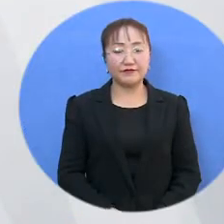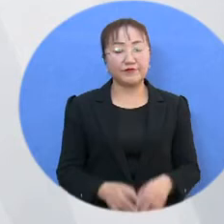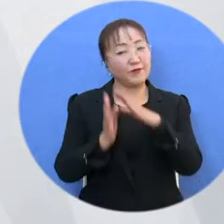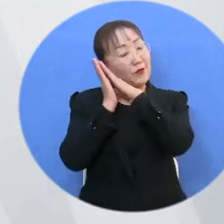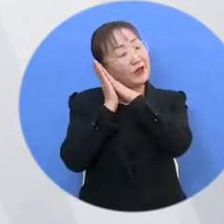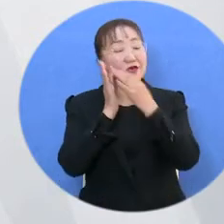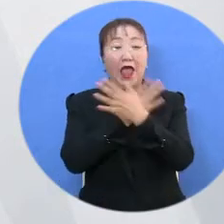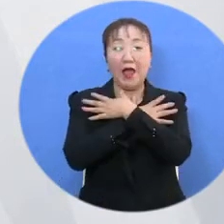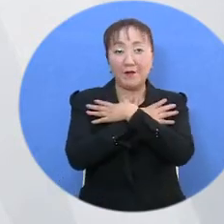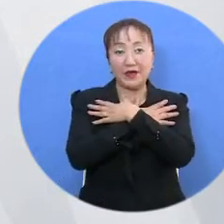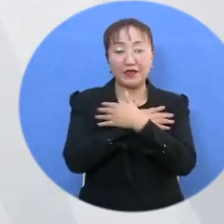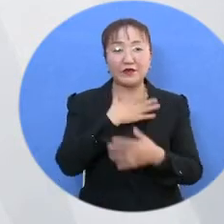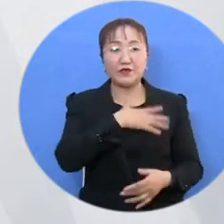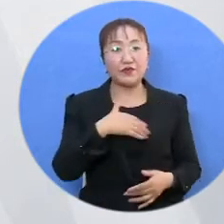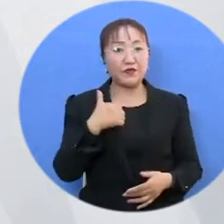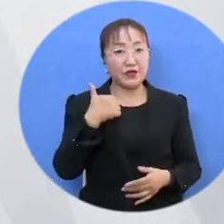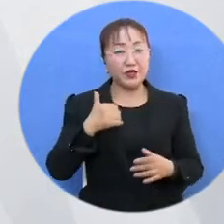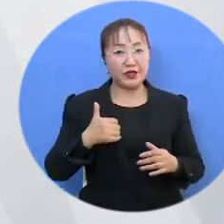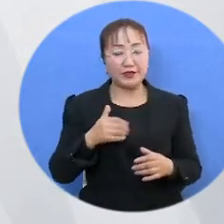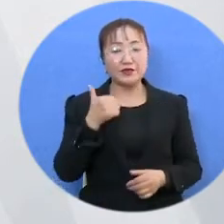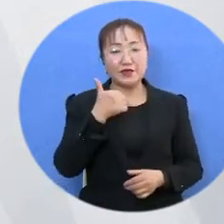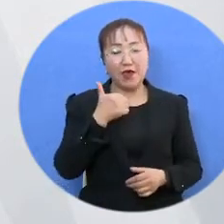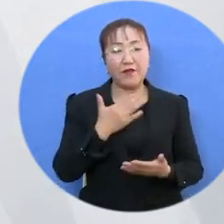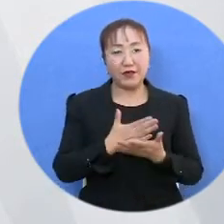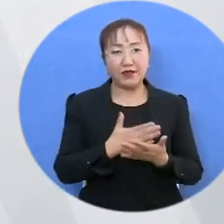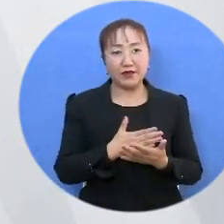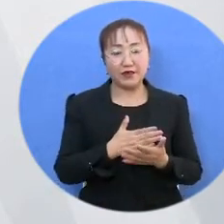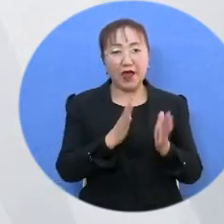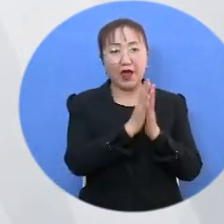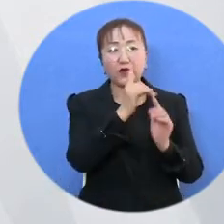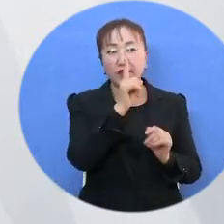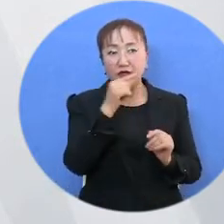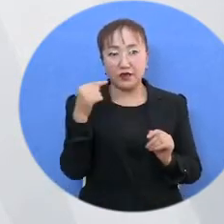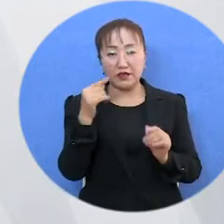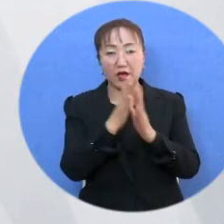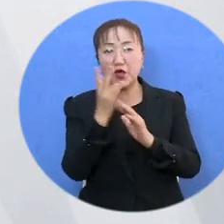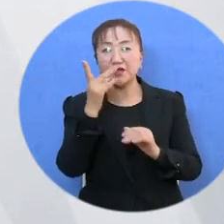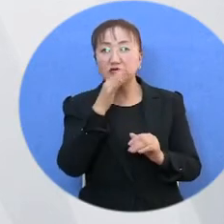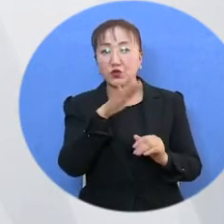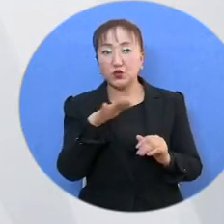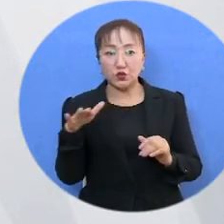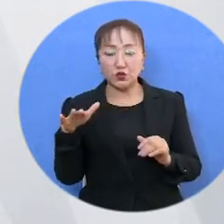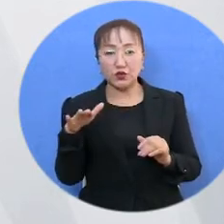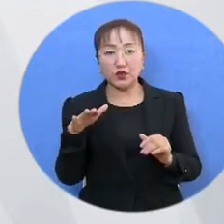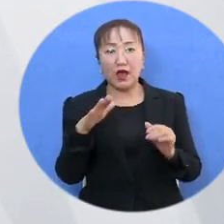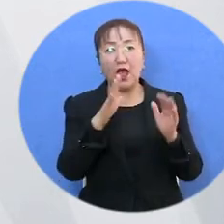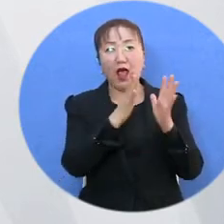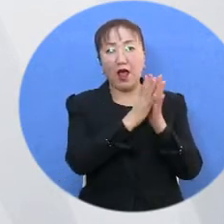Унтаж амархан бие махбодын өсөлт төрөлтөд эргээр нөлөөлдөг. 11-12 насны хүүхдүүд хэдэн цаг унтах ёстой